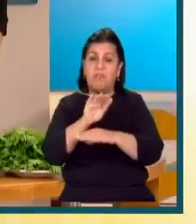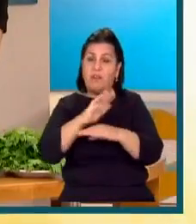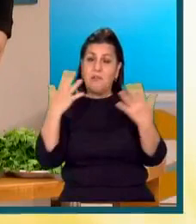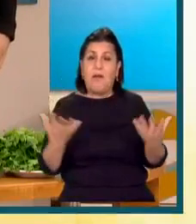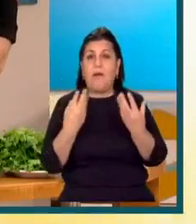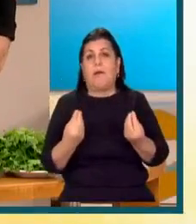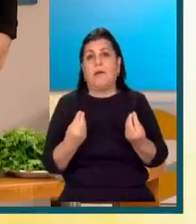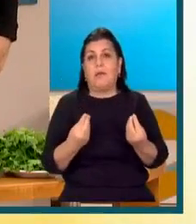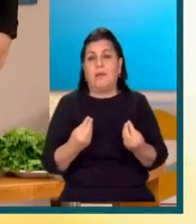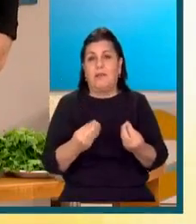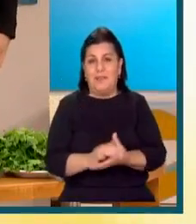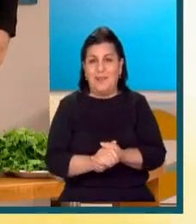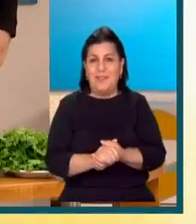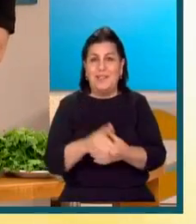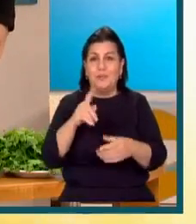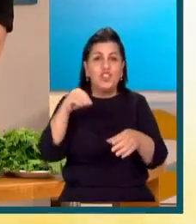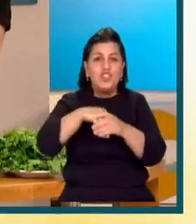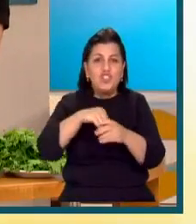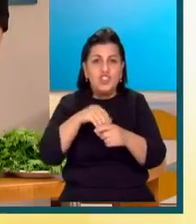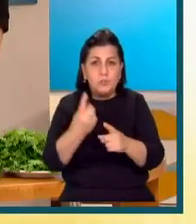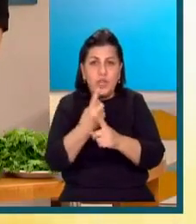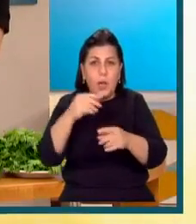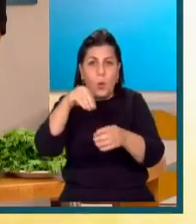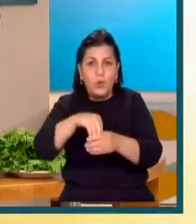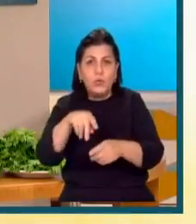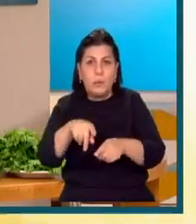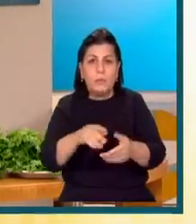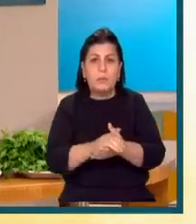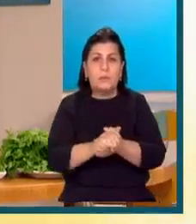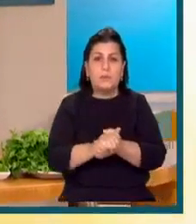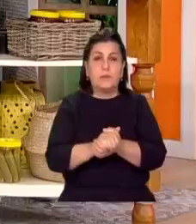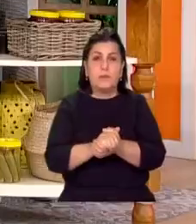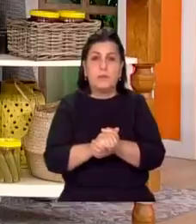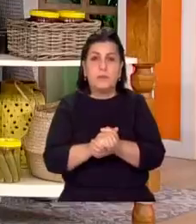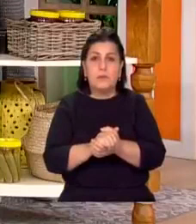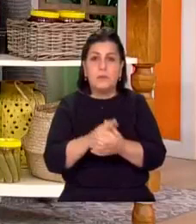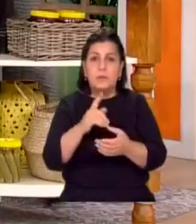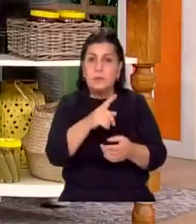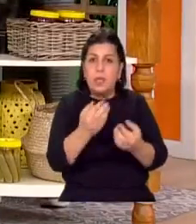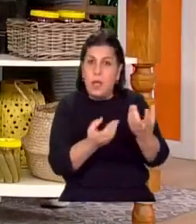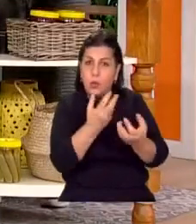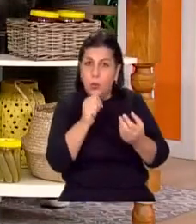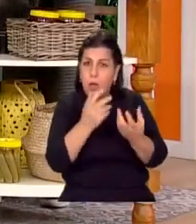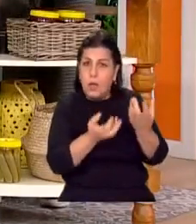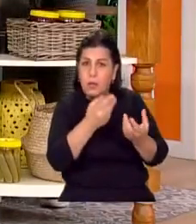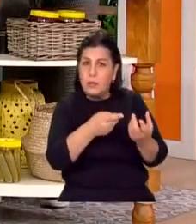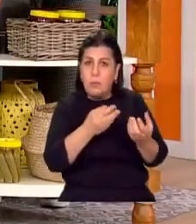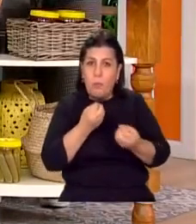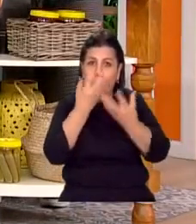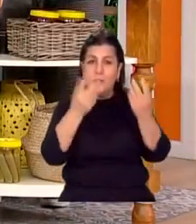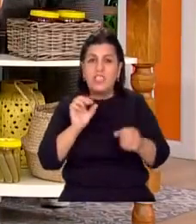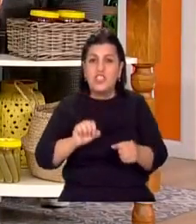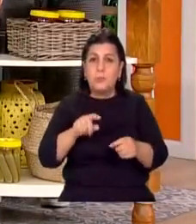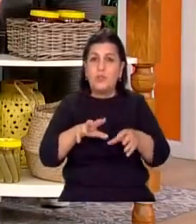kat daha iyi Evet şimdi şu an şimdi şimdi birkaç dakika yok bir kaç dakikaya koyacağım